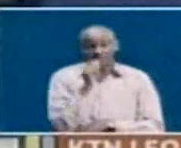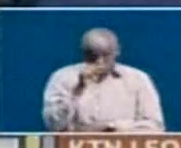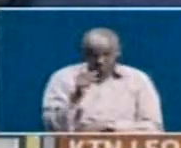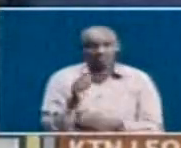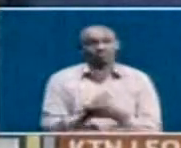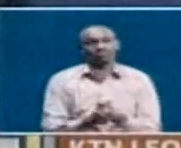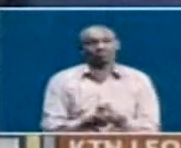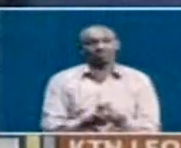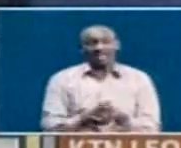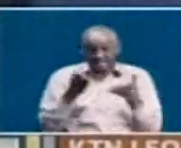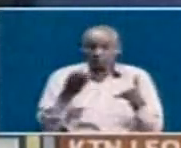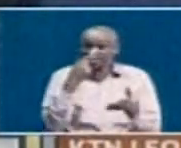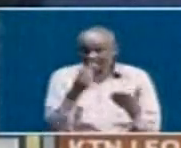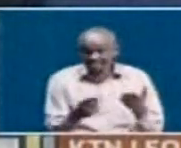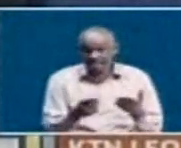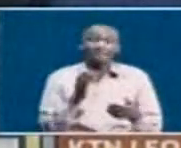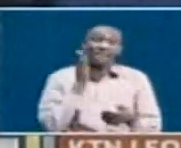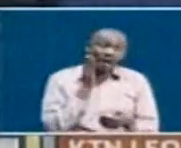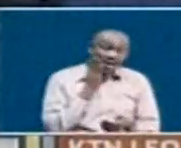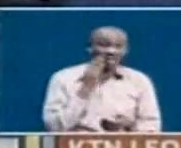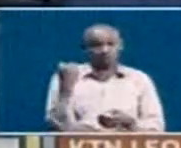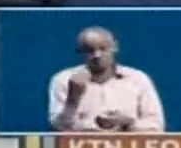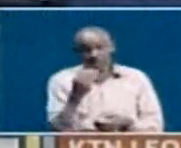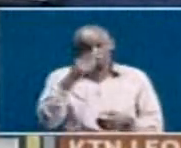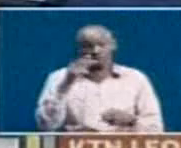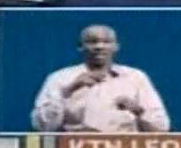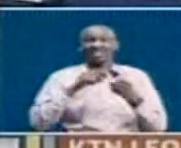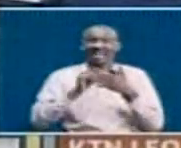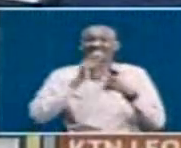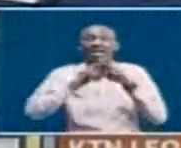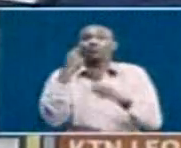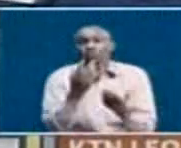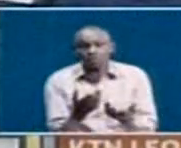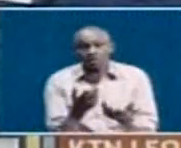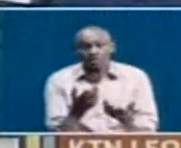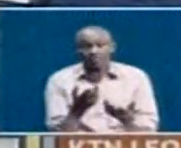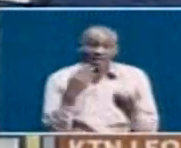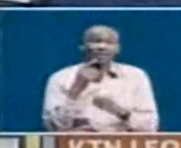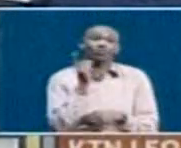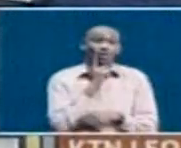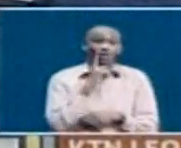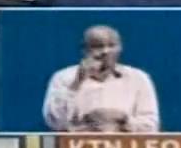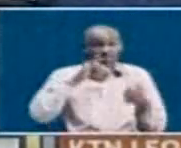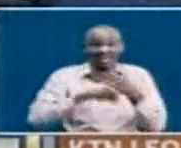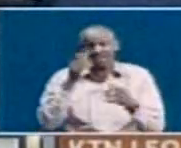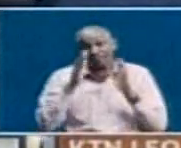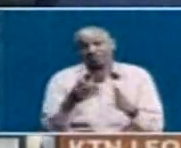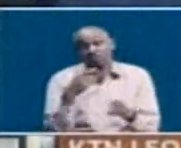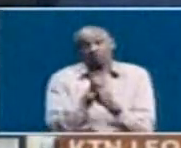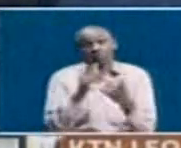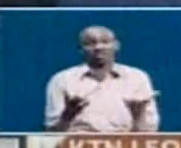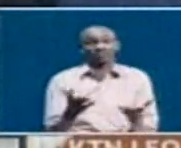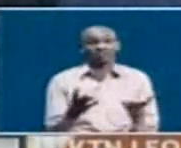Haya, kumalizia tuandikie mama na watoto ama uandikie mke? Maana mke kesho wengine wasema ataolewa na mtu mwingine, atakuwa na